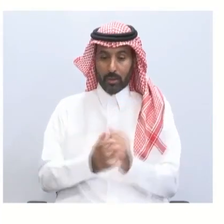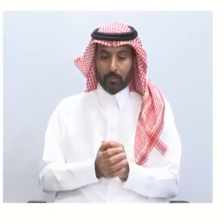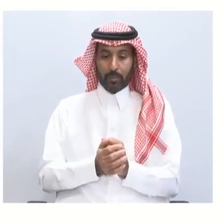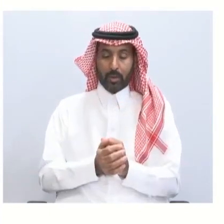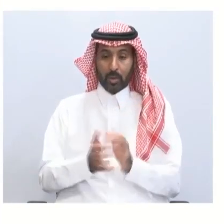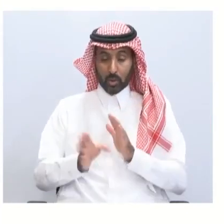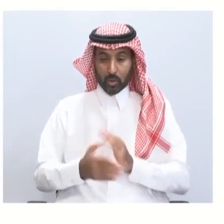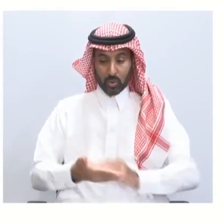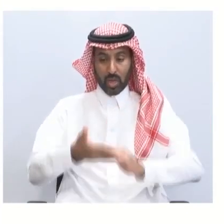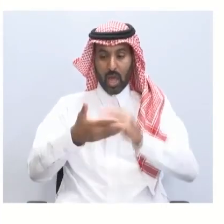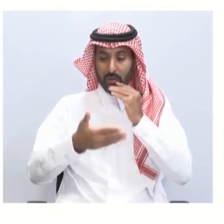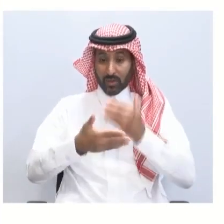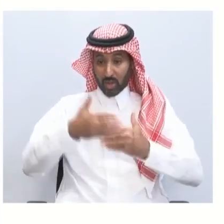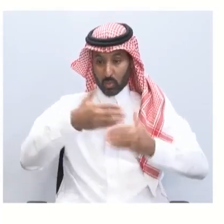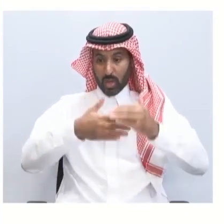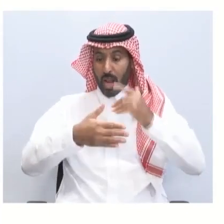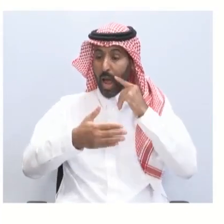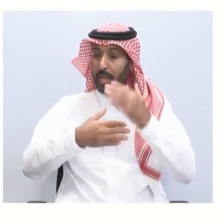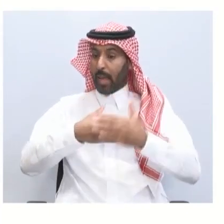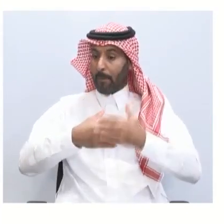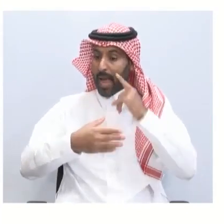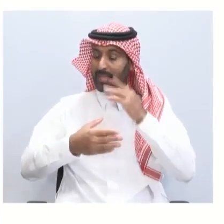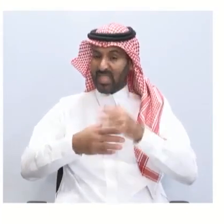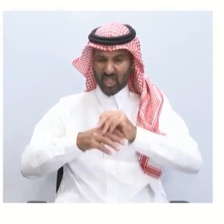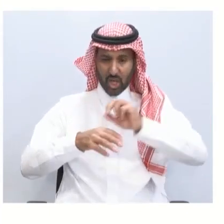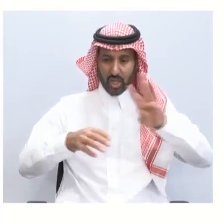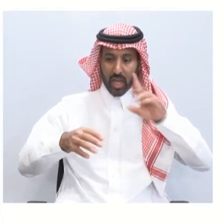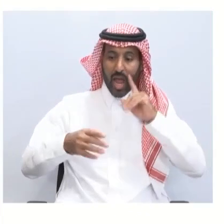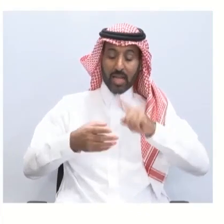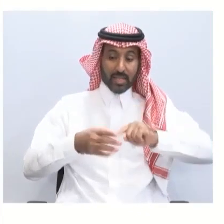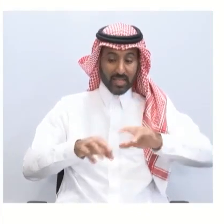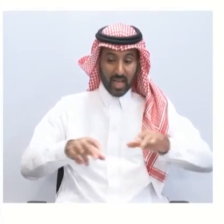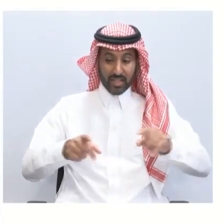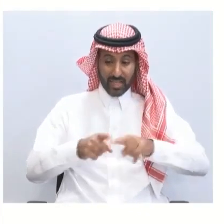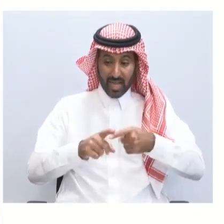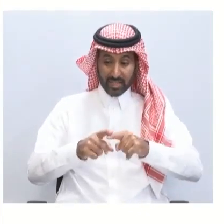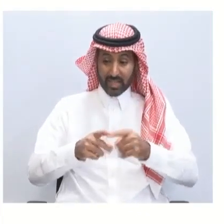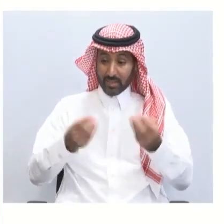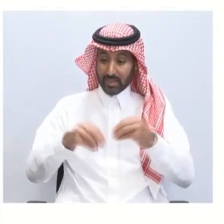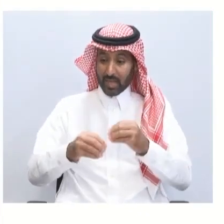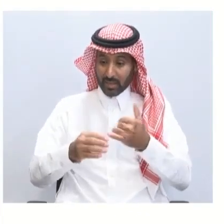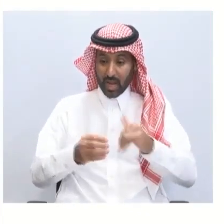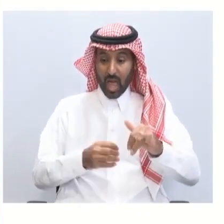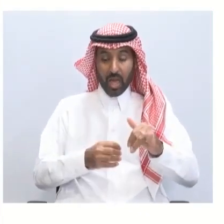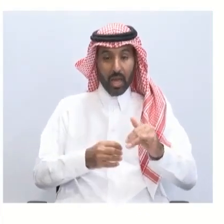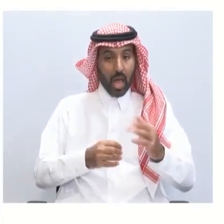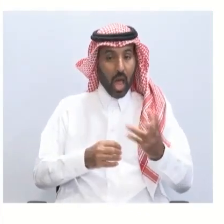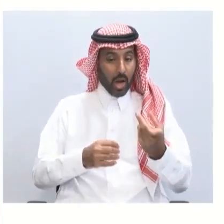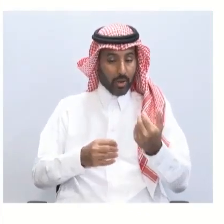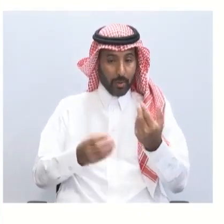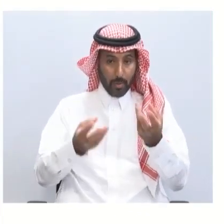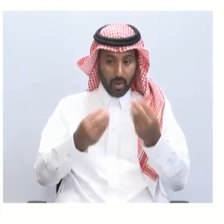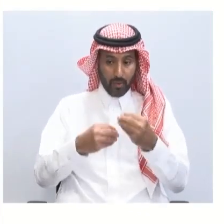لتساعد في تطوير خدمات شركات التقنيات لزياده طرائق الربح